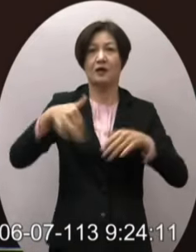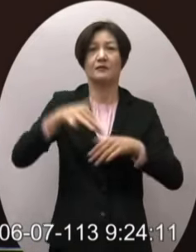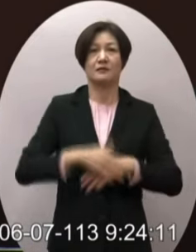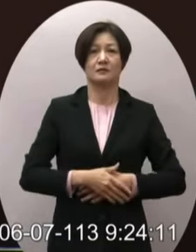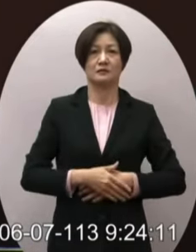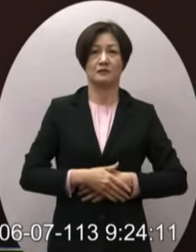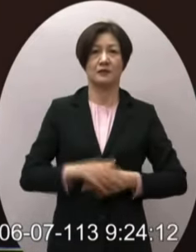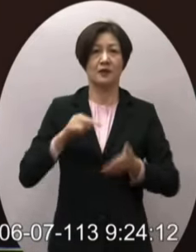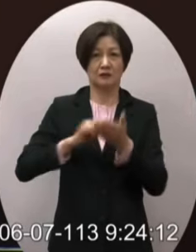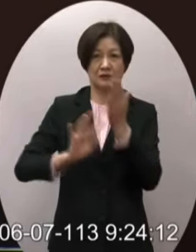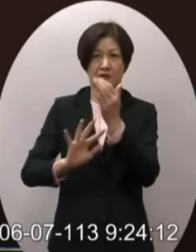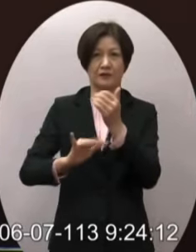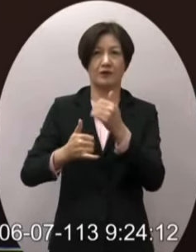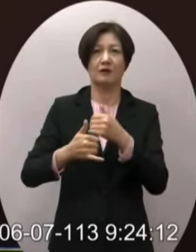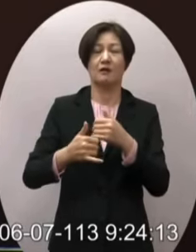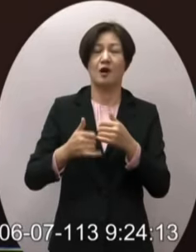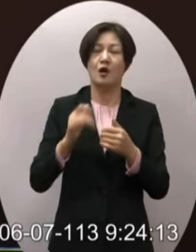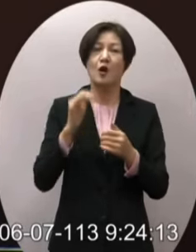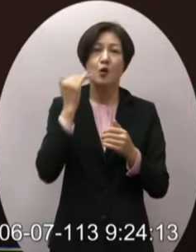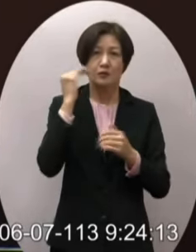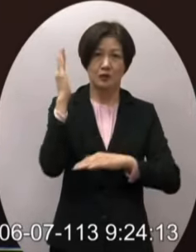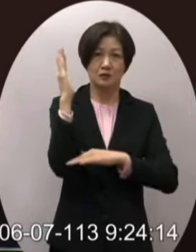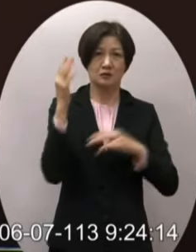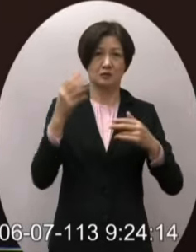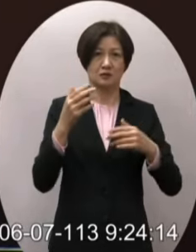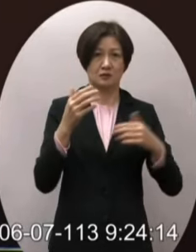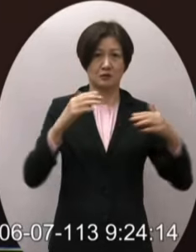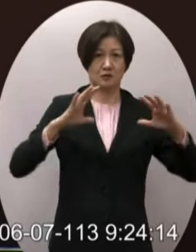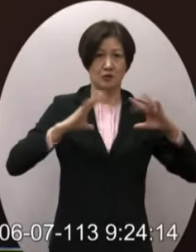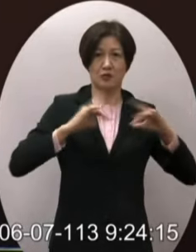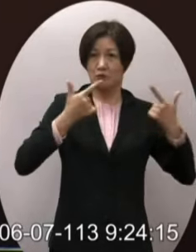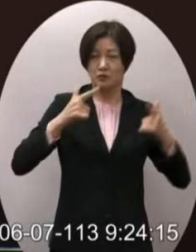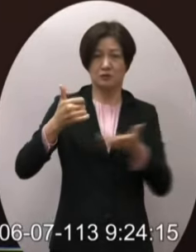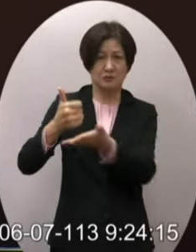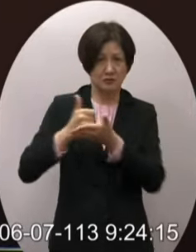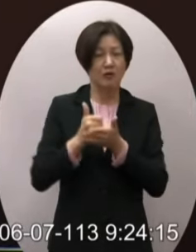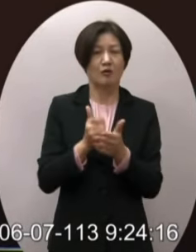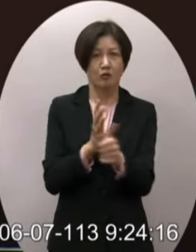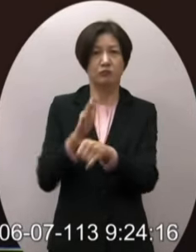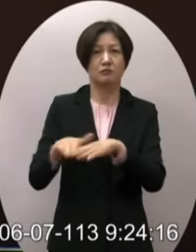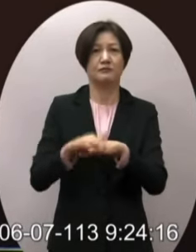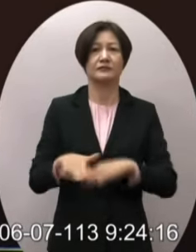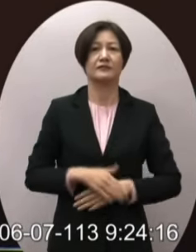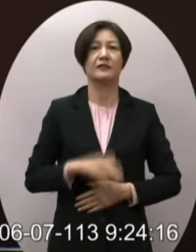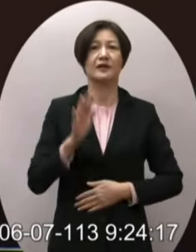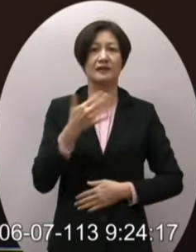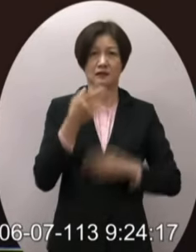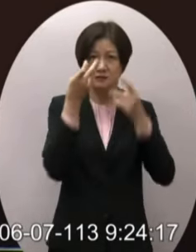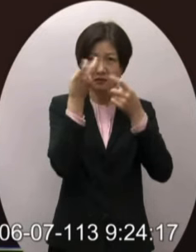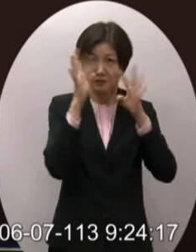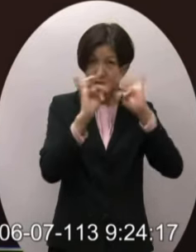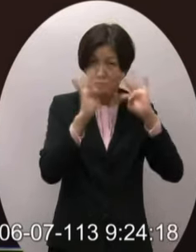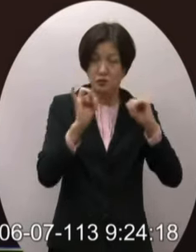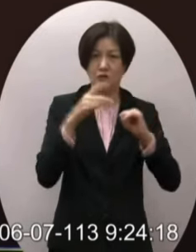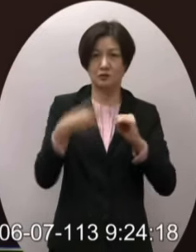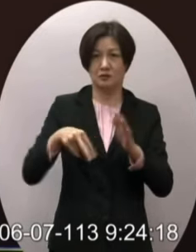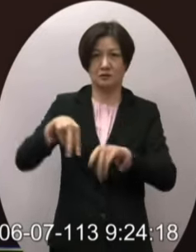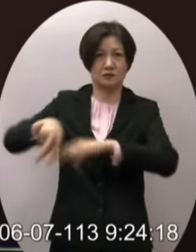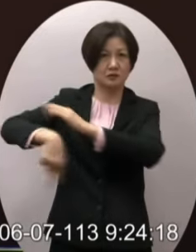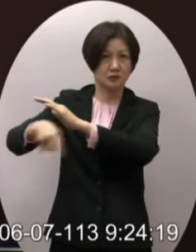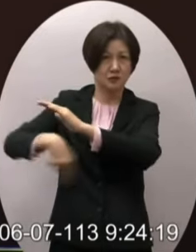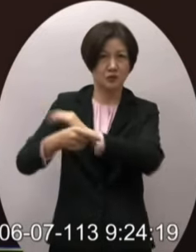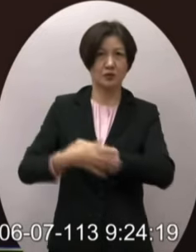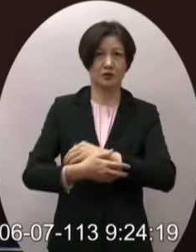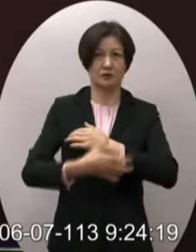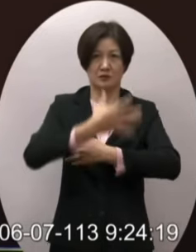来就会邀请非政务官列席，修法后这个标准没有改变，只是更加强调在监督制衡的行政院的范围内行